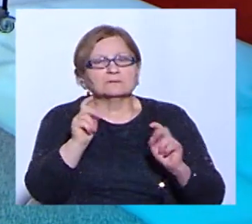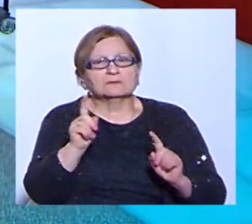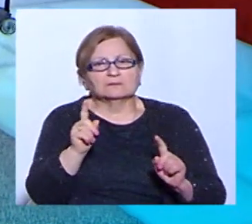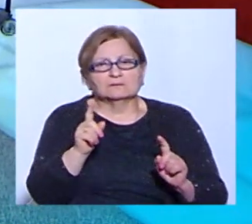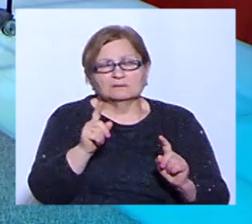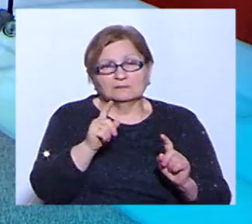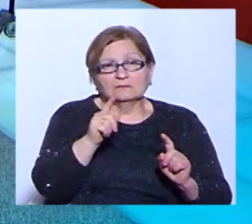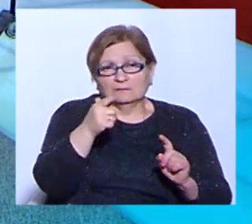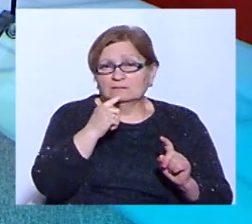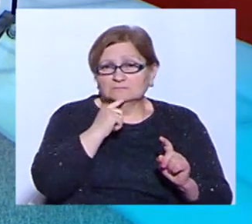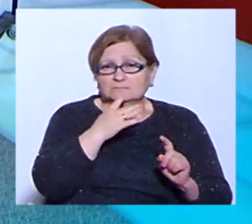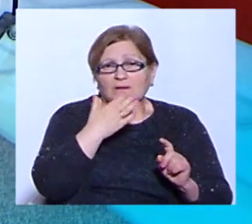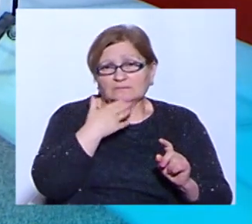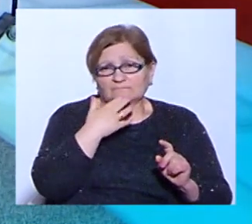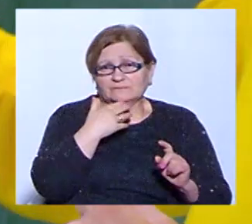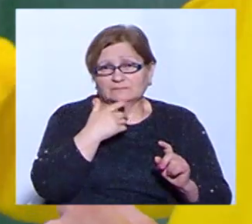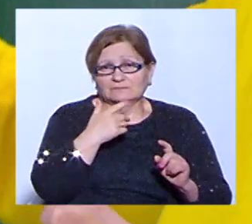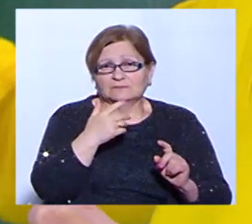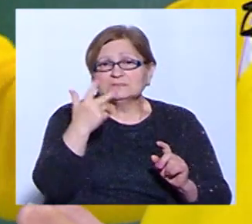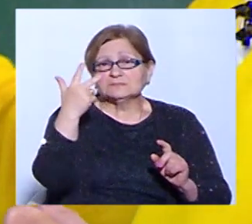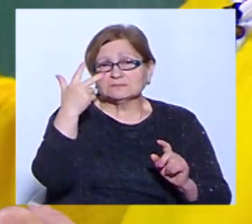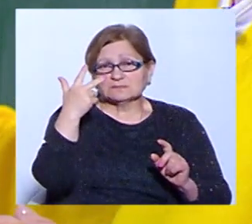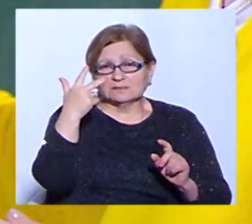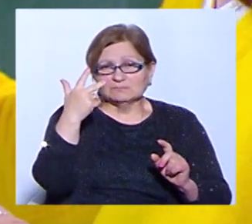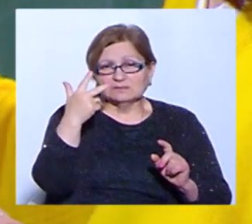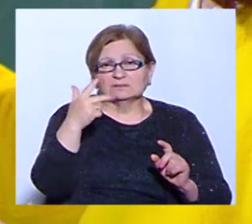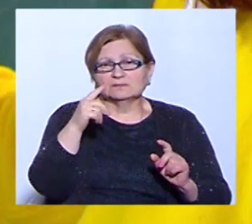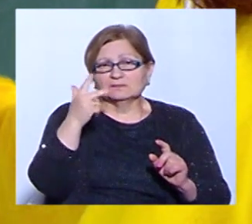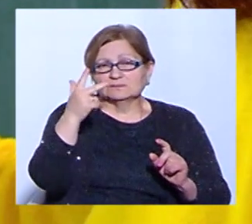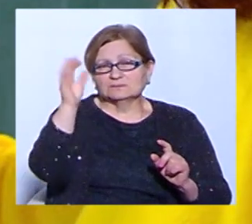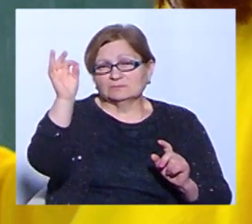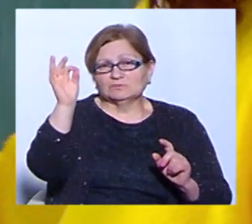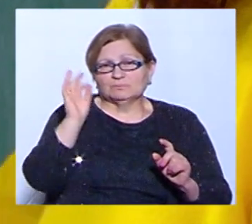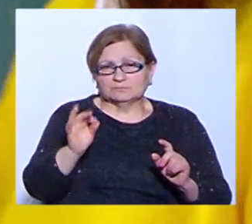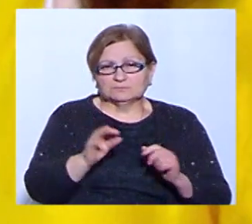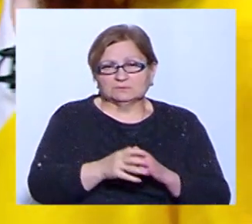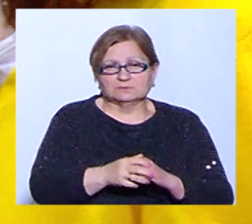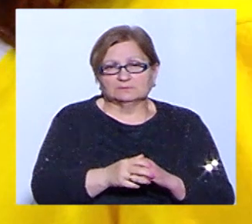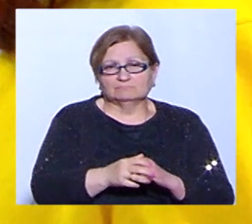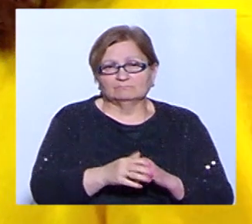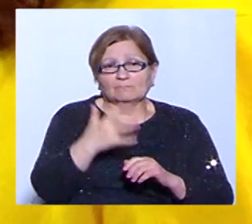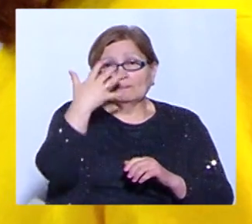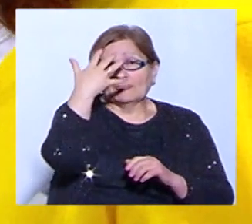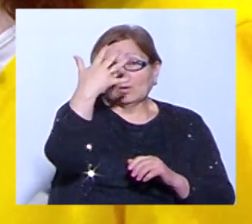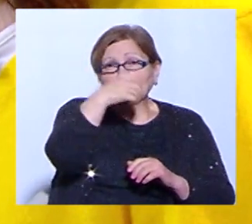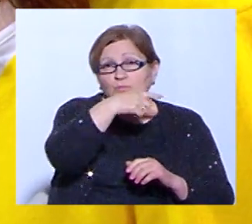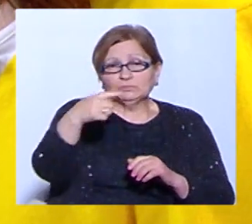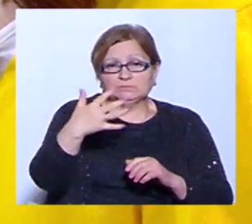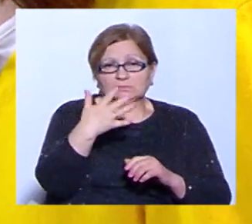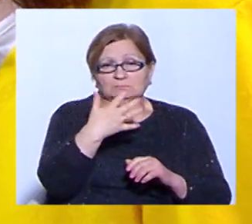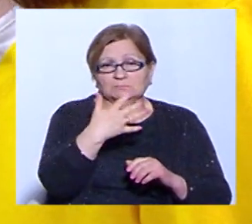მე მგონი არ არის, ხო, რთული. 3 მეასეთი იქნება 3%, 5